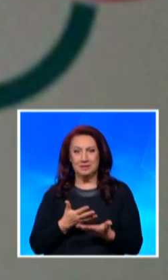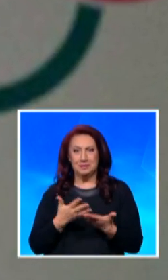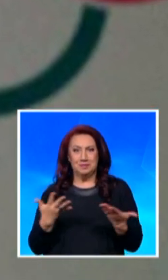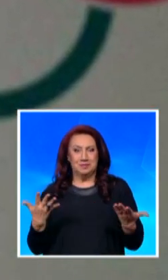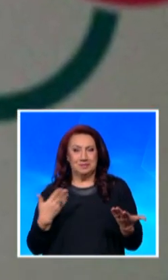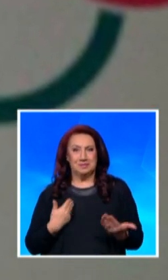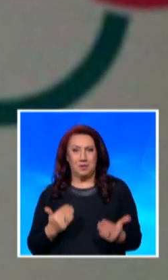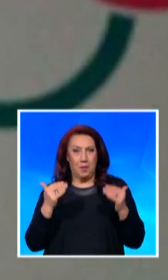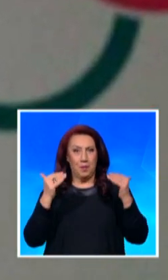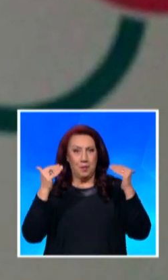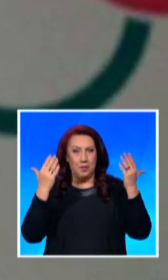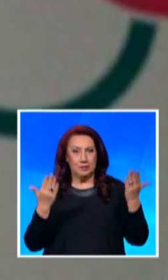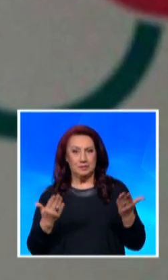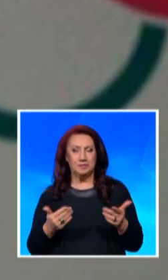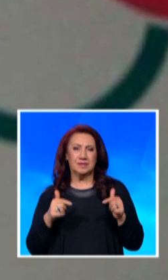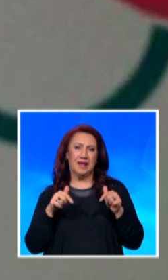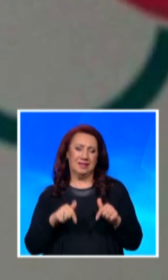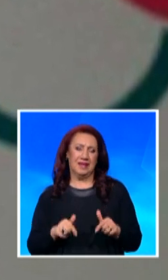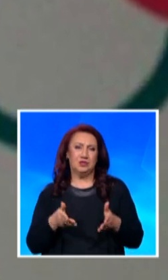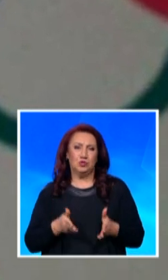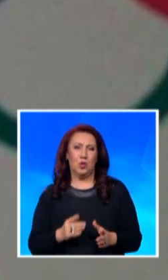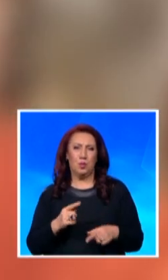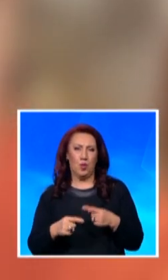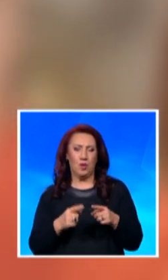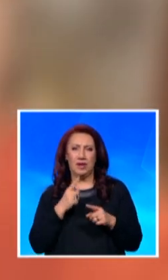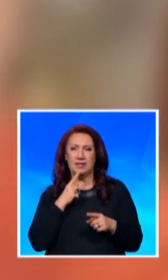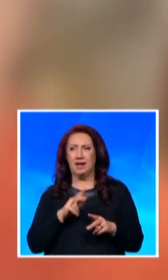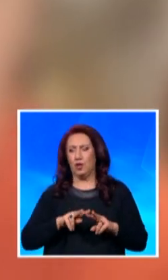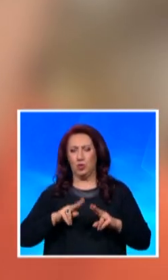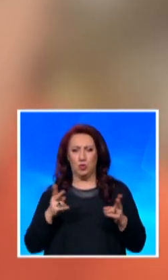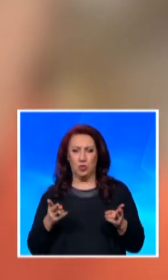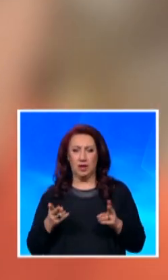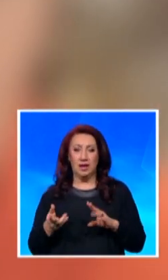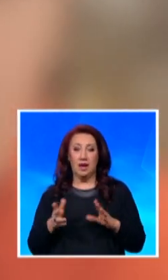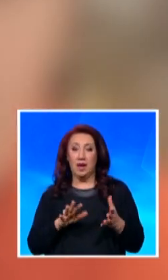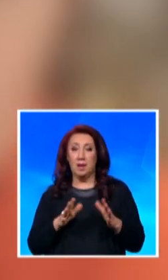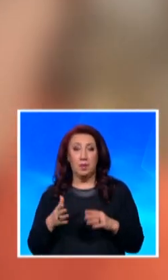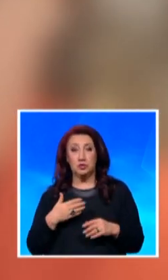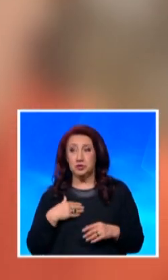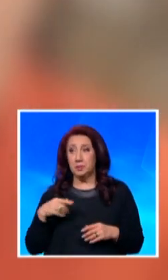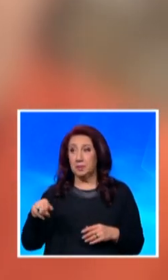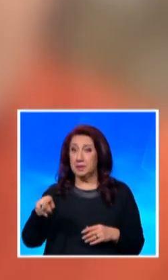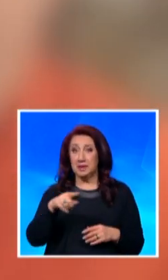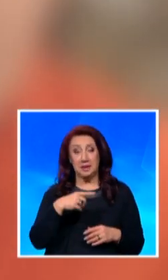Днешните поколения са съвсем други. Може би има някъде такъв талант, но